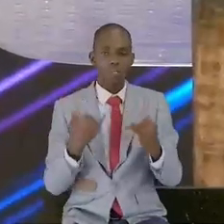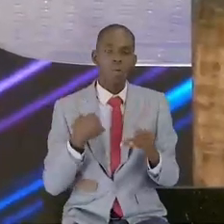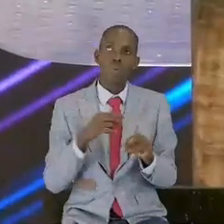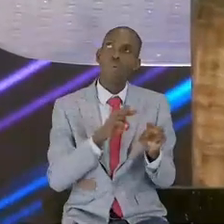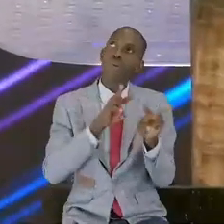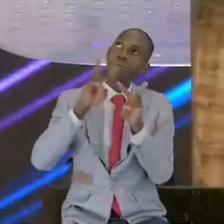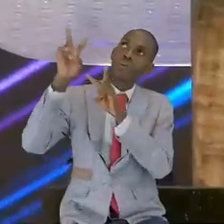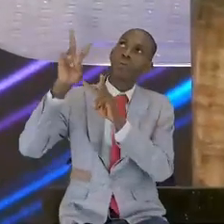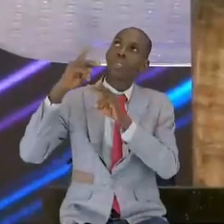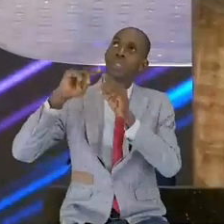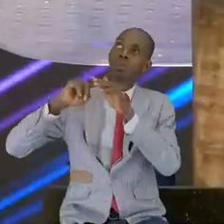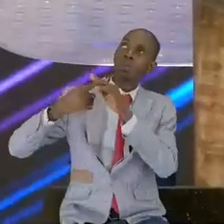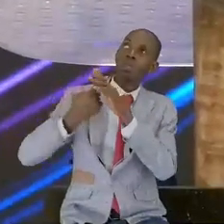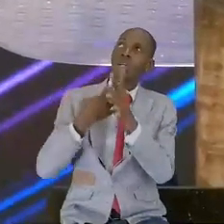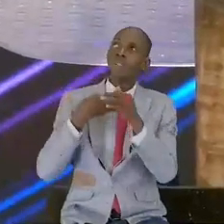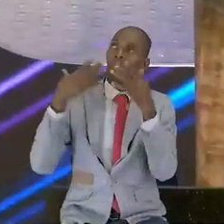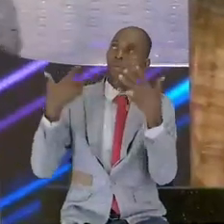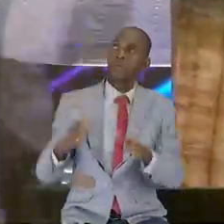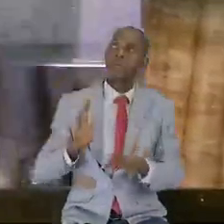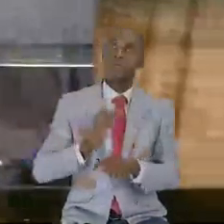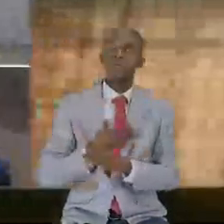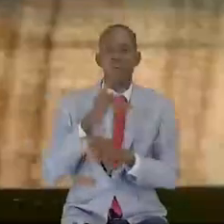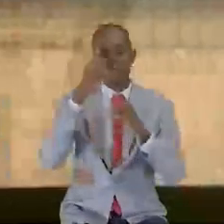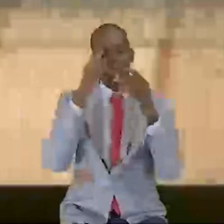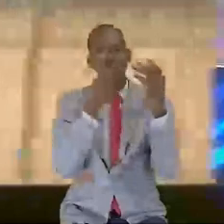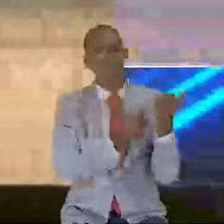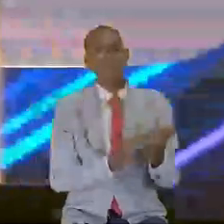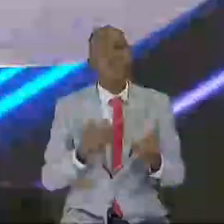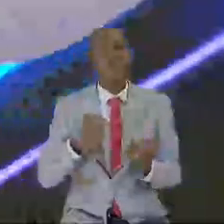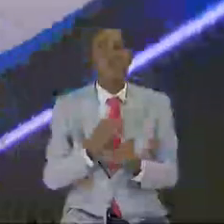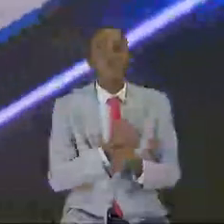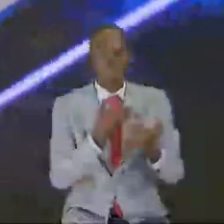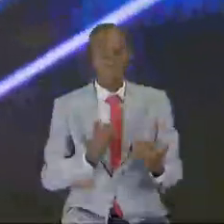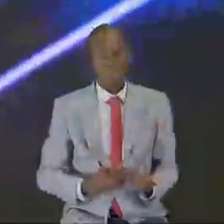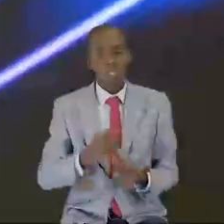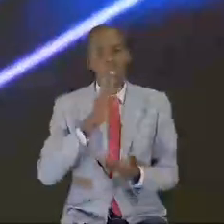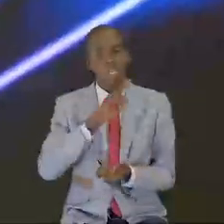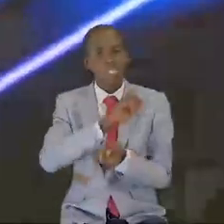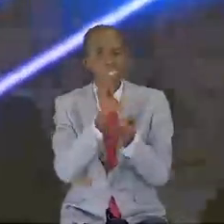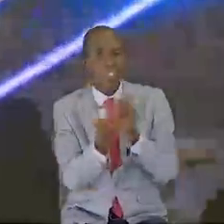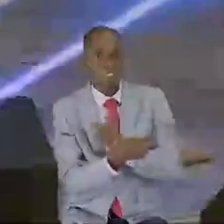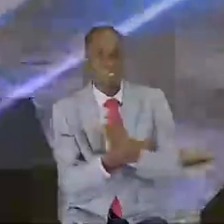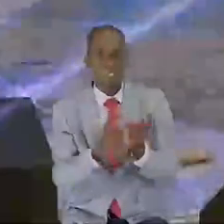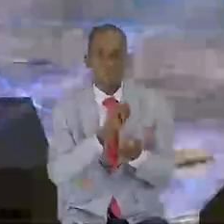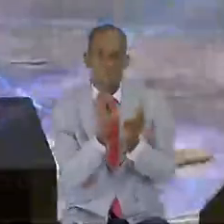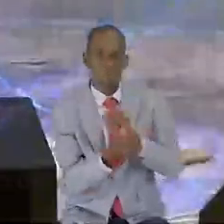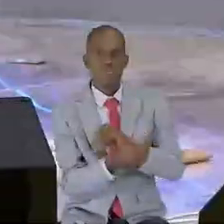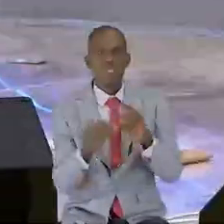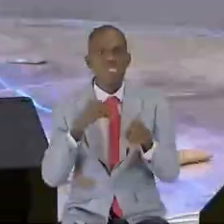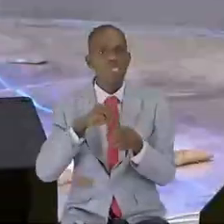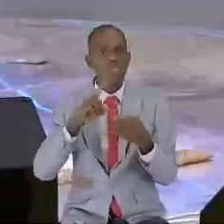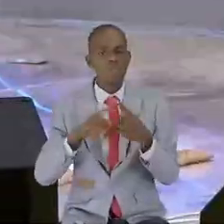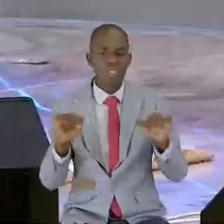regardons, le chef et le consommateur de notre foi. Nous sommes transformés, nous sommes changés en la